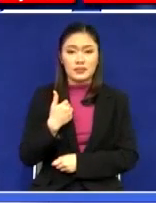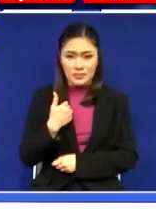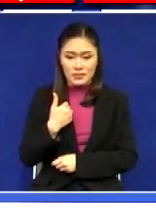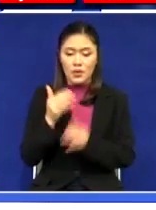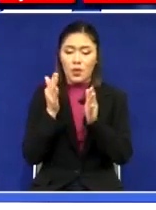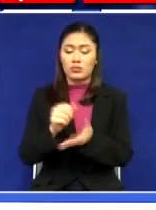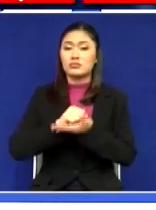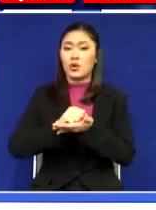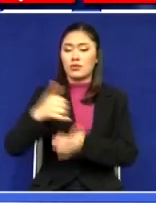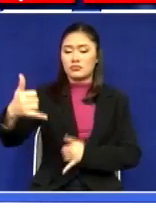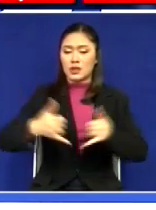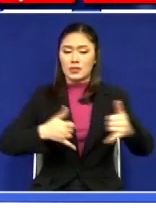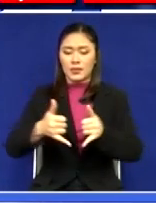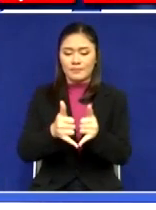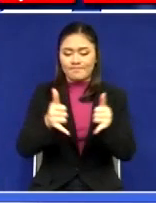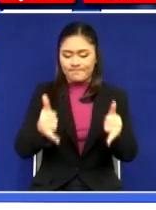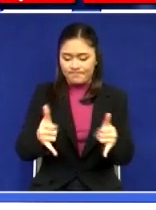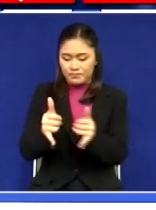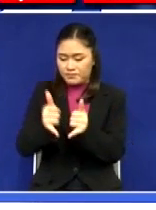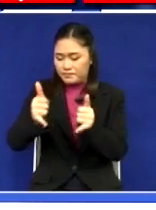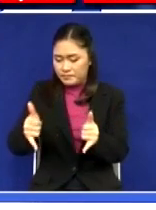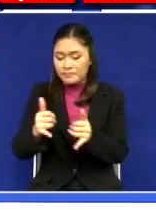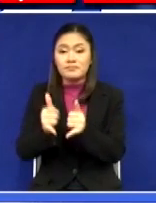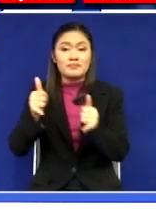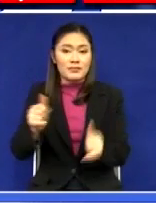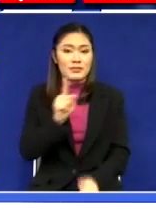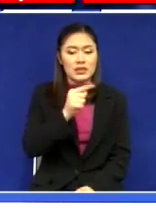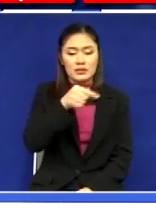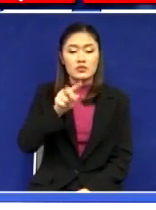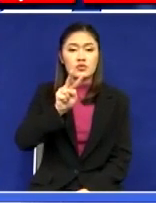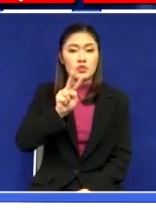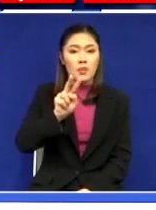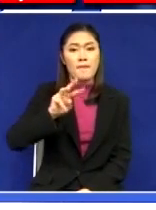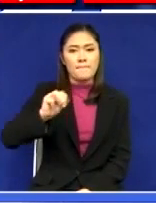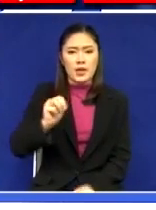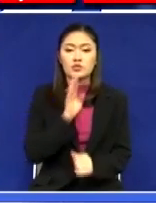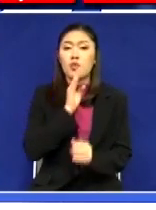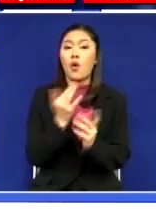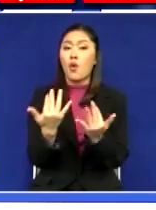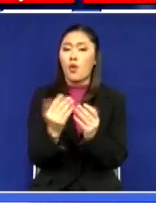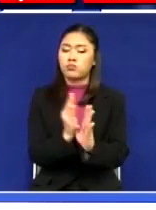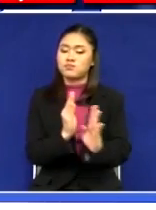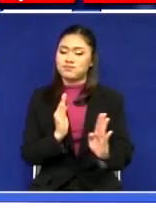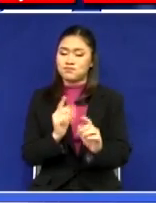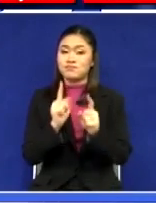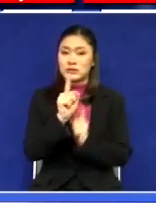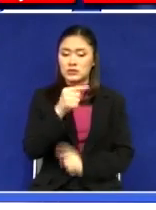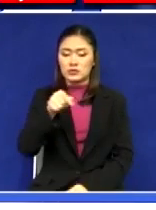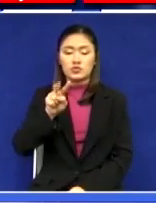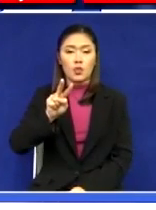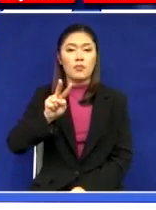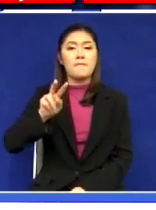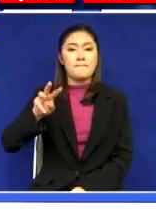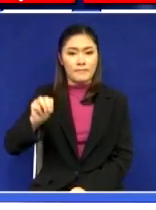นที่ไปรับบริการนี่มีระยะห่างกันพอสมควรห่างกัน 1-2 เมตรนะครับเช่นรอคิวก็อยู่ห่างกัน 1-2 เมตรนั่งก็นั่งห่างกัน